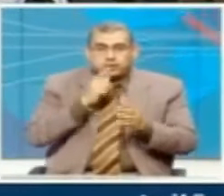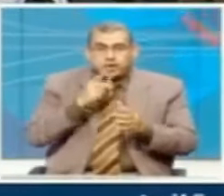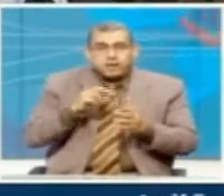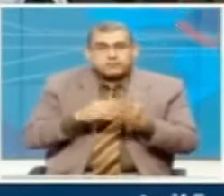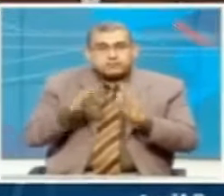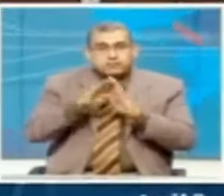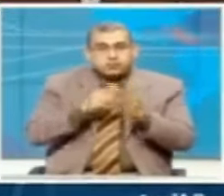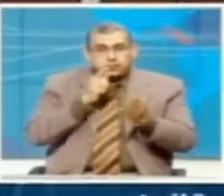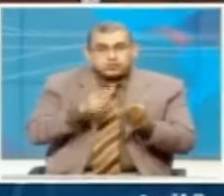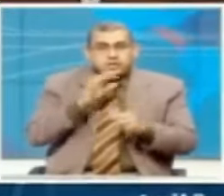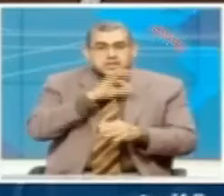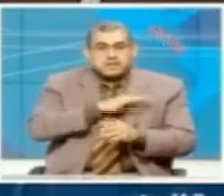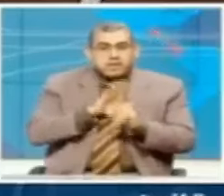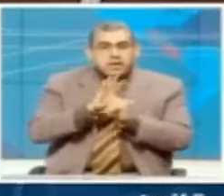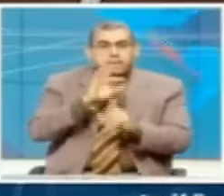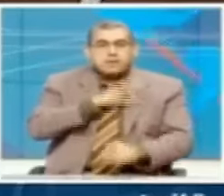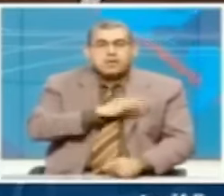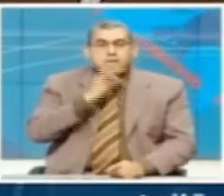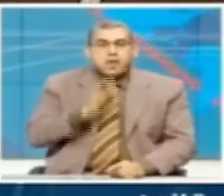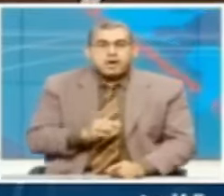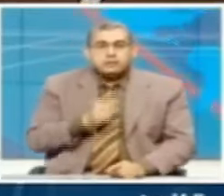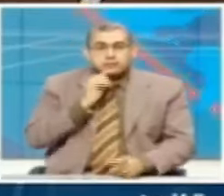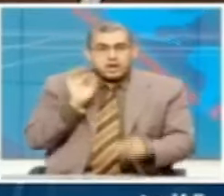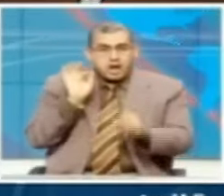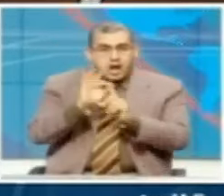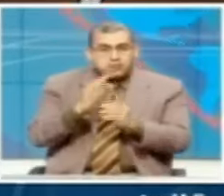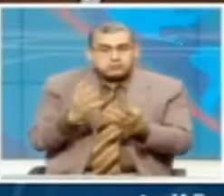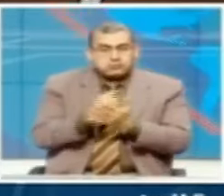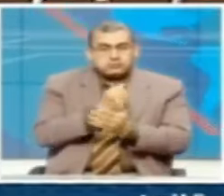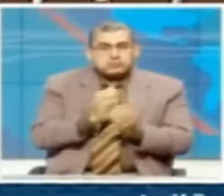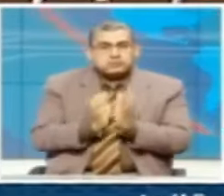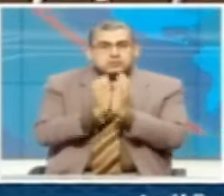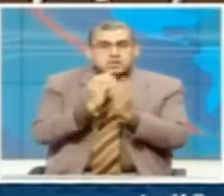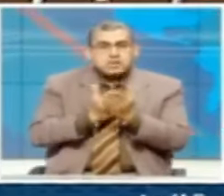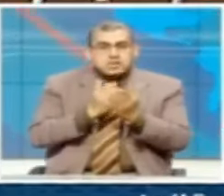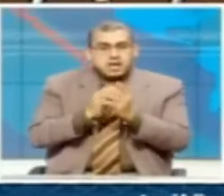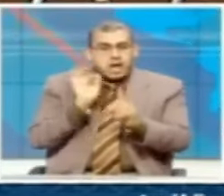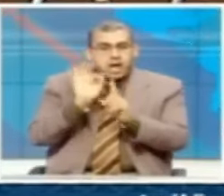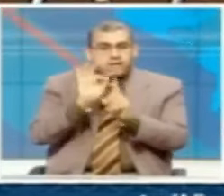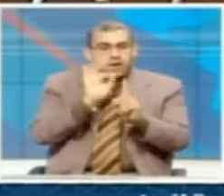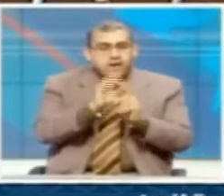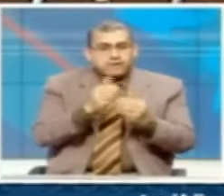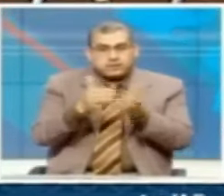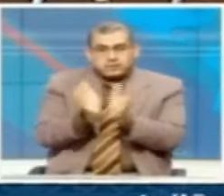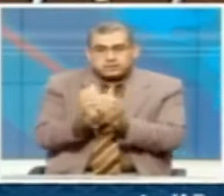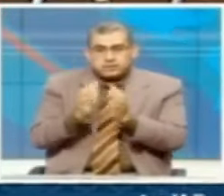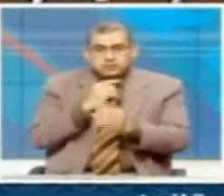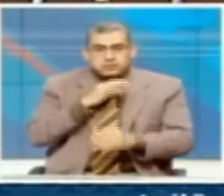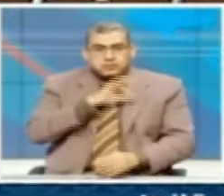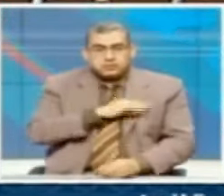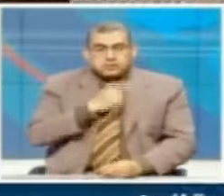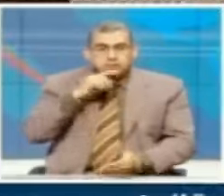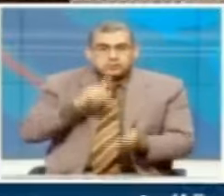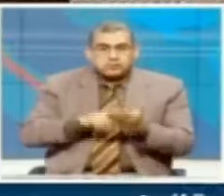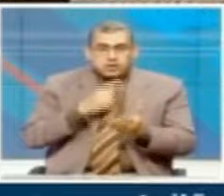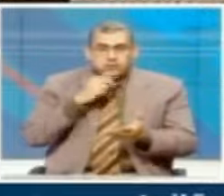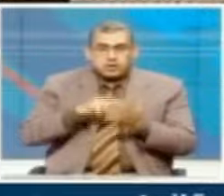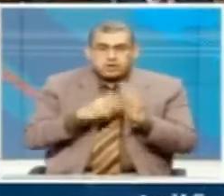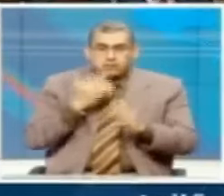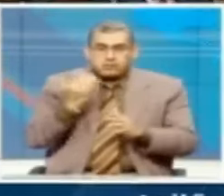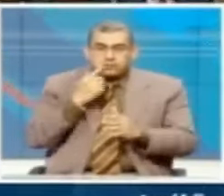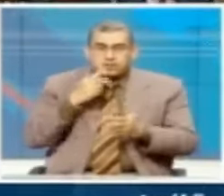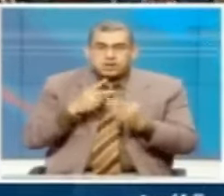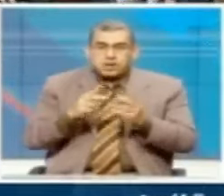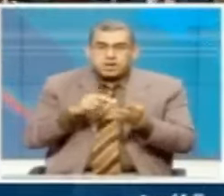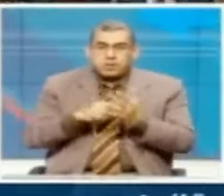لتعظيم الاستفادة من الدعم وصولا للتمكين الاقتصادي للفئات المستهدفة وبما يكفل لهم حياة كريمة. المجلس وافق